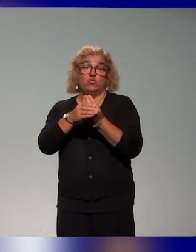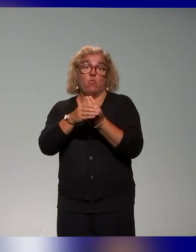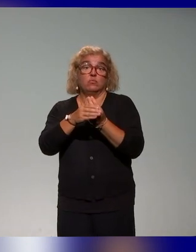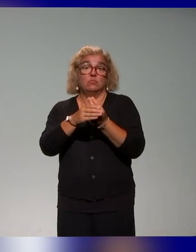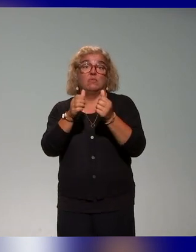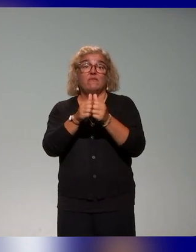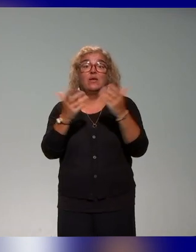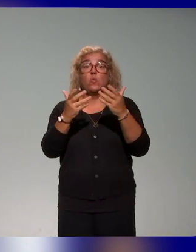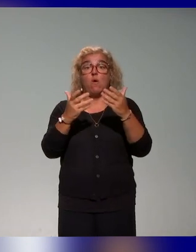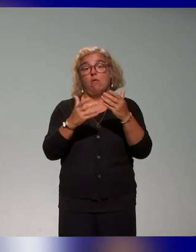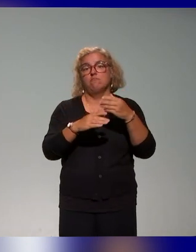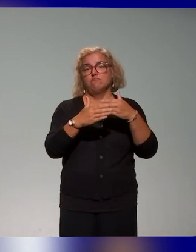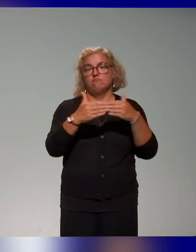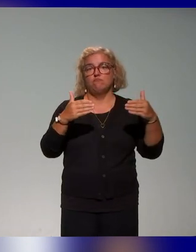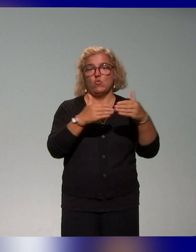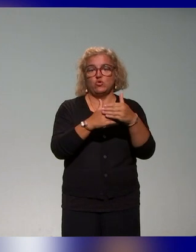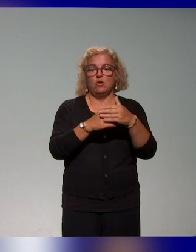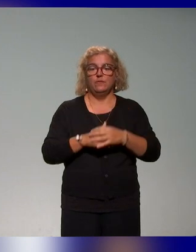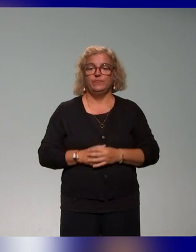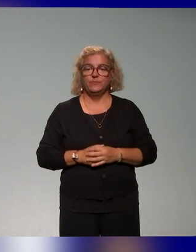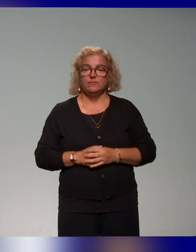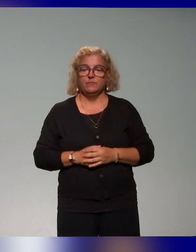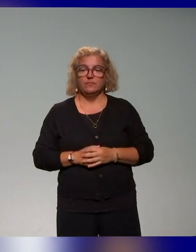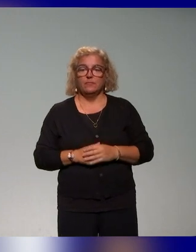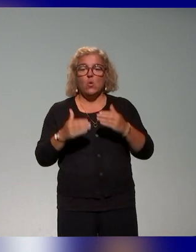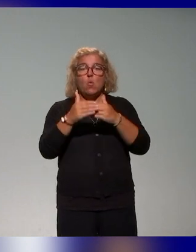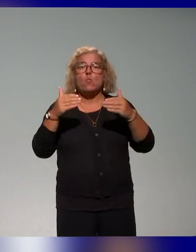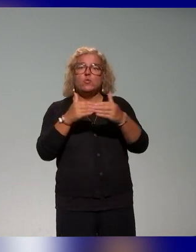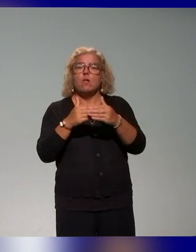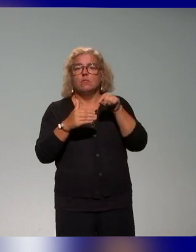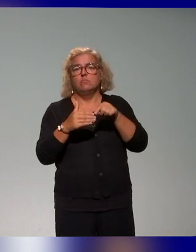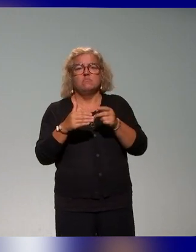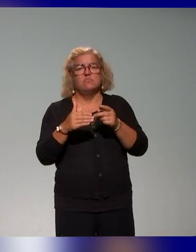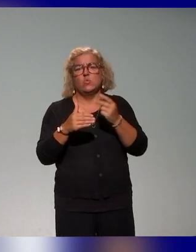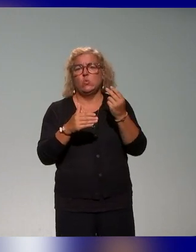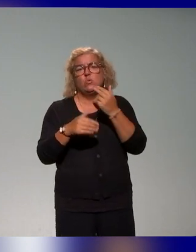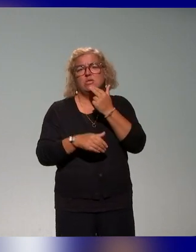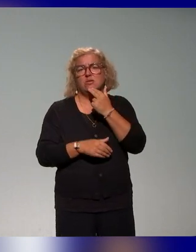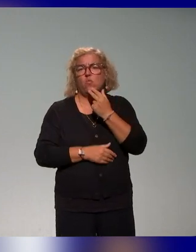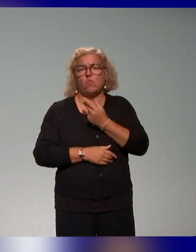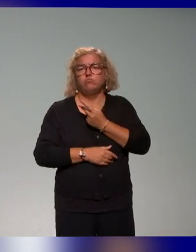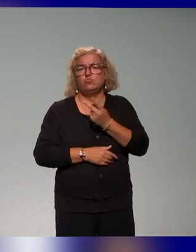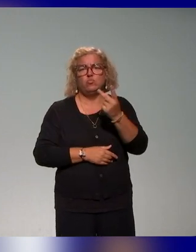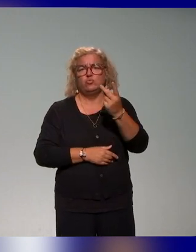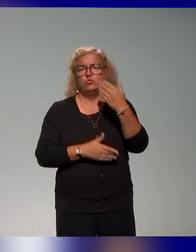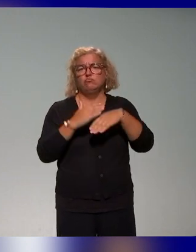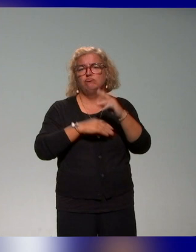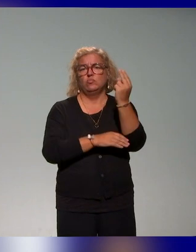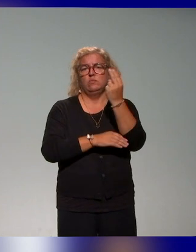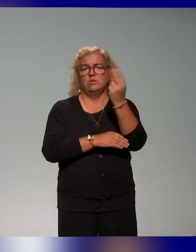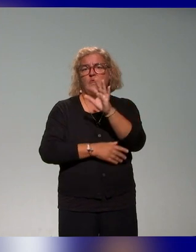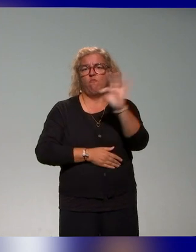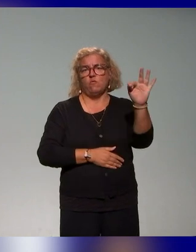Moodle, c'est le plus grand LMS utilisé dans les universités françaises et il faut mettre un point d'honneur